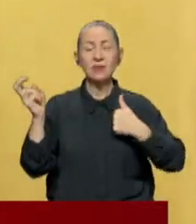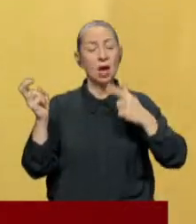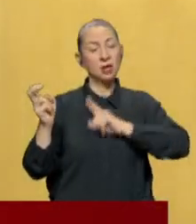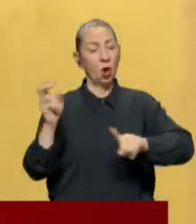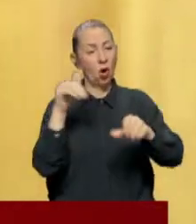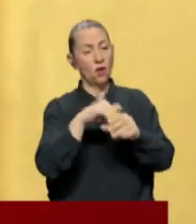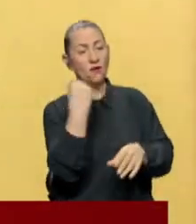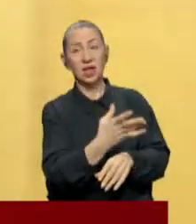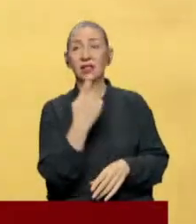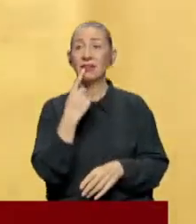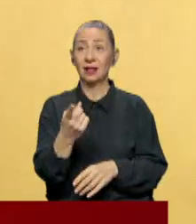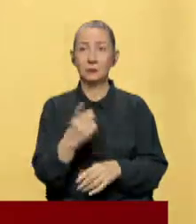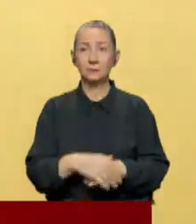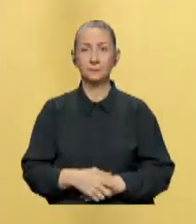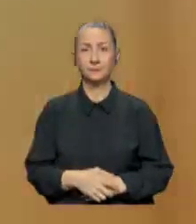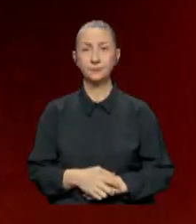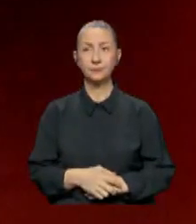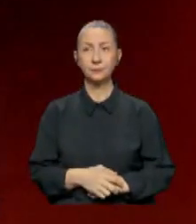adayımıza oy verin diye seslendi.